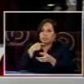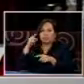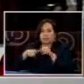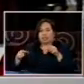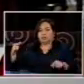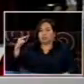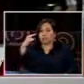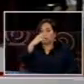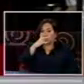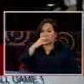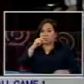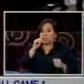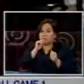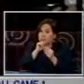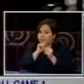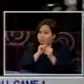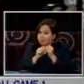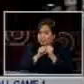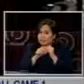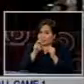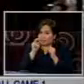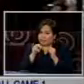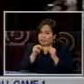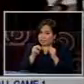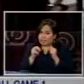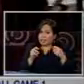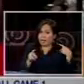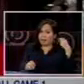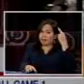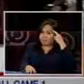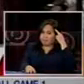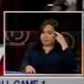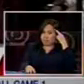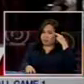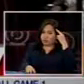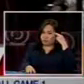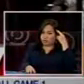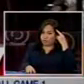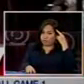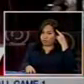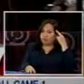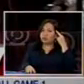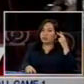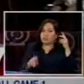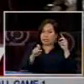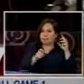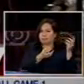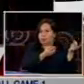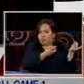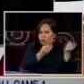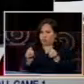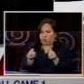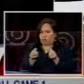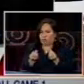kailangan po bang probable cause para i-apply ito? Hindi po